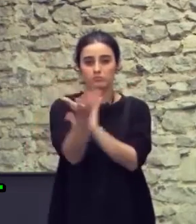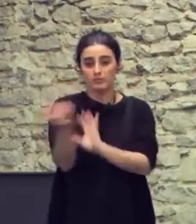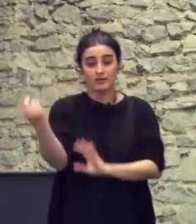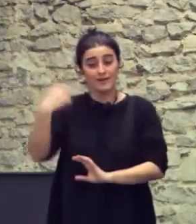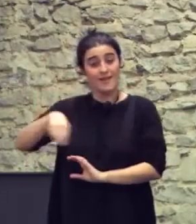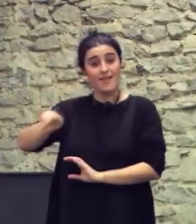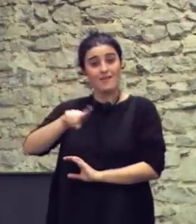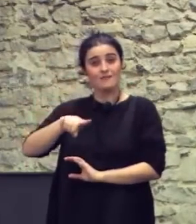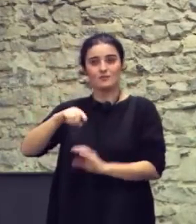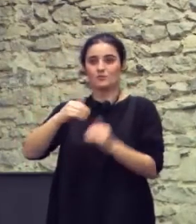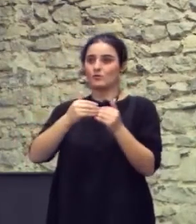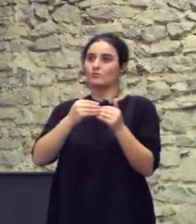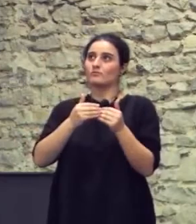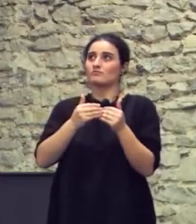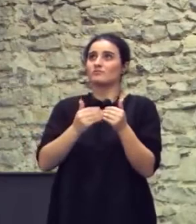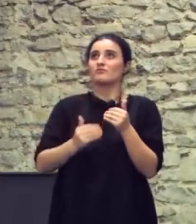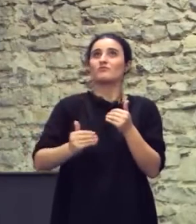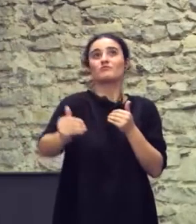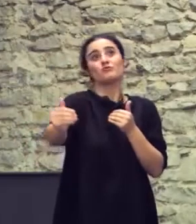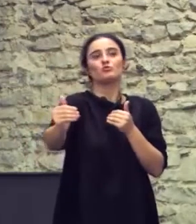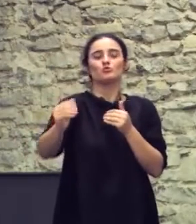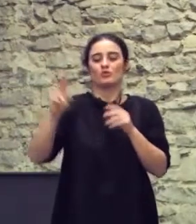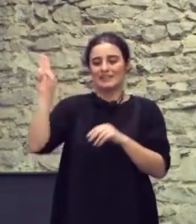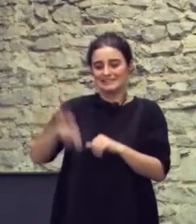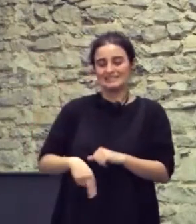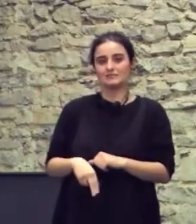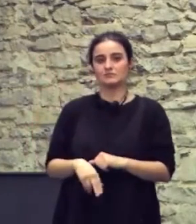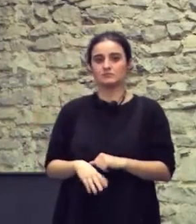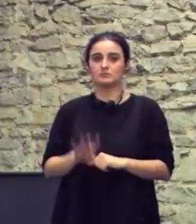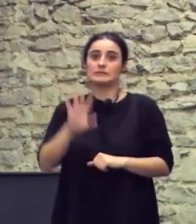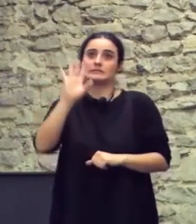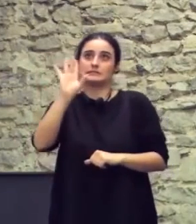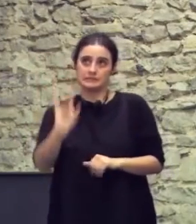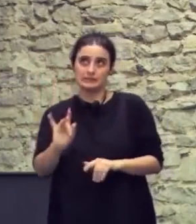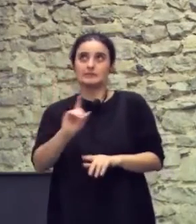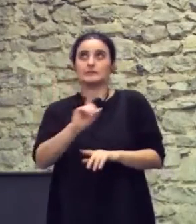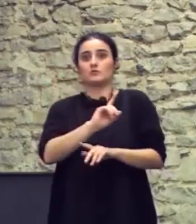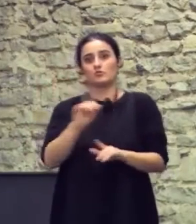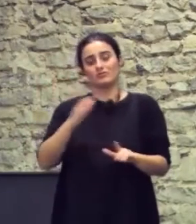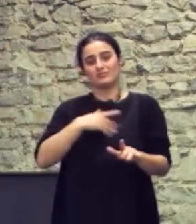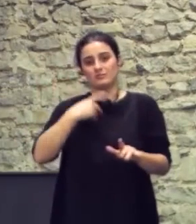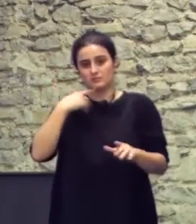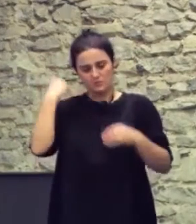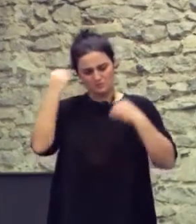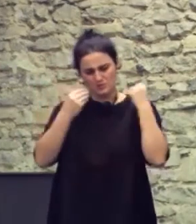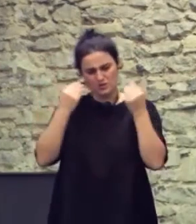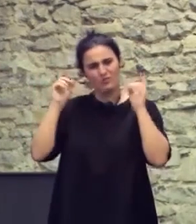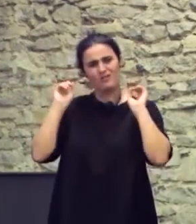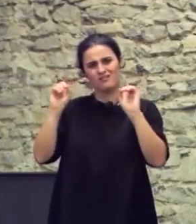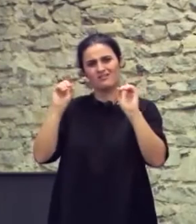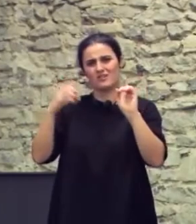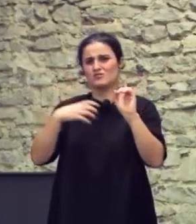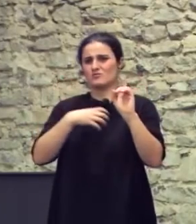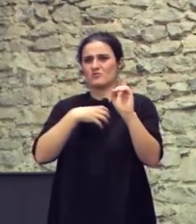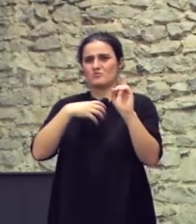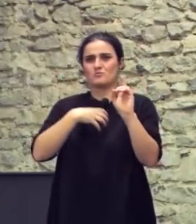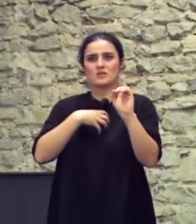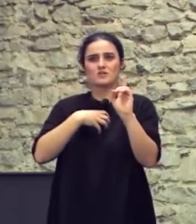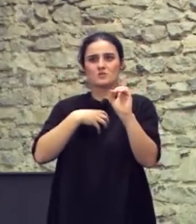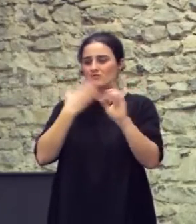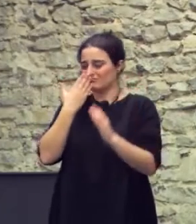etorkizuneko bai eta ez. Osea, nik uste dut hezkuntzak ezin duela, ezin diola aurre egin munstro